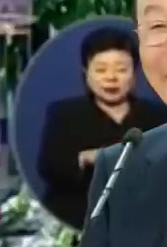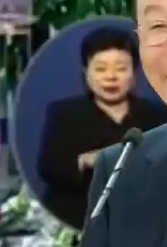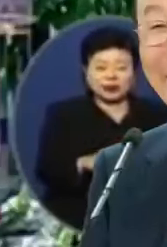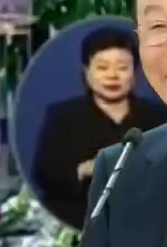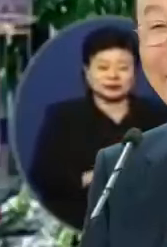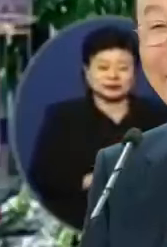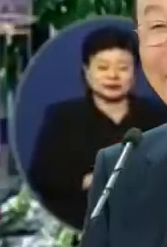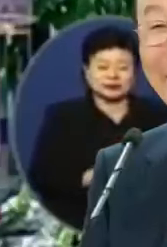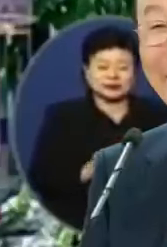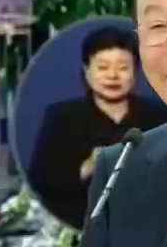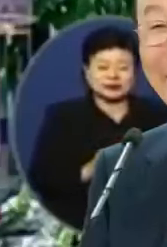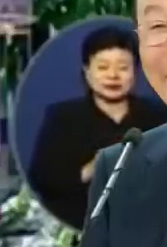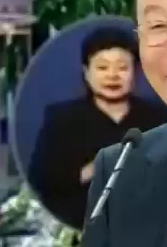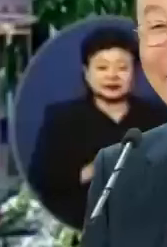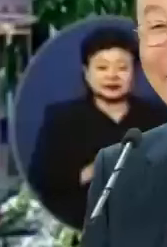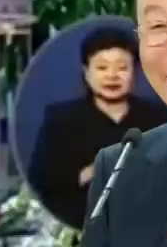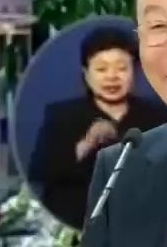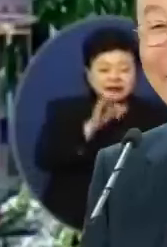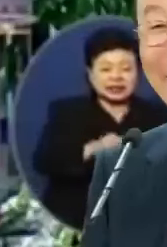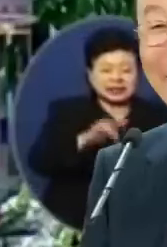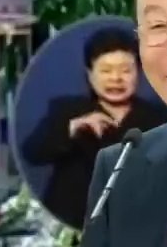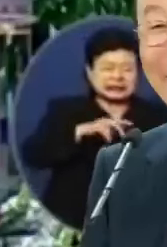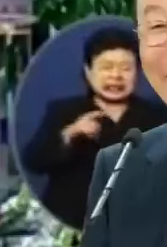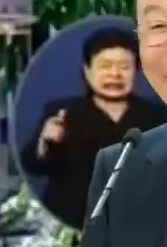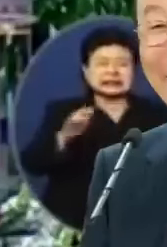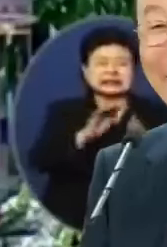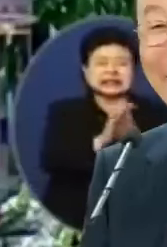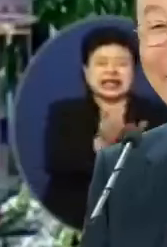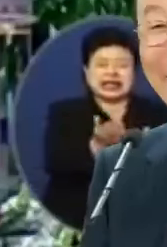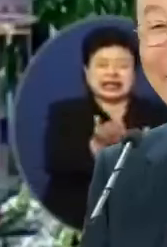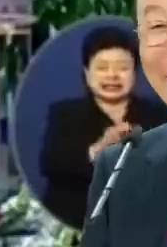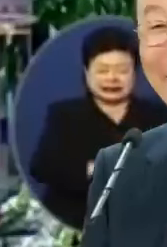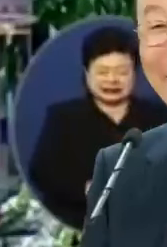동시에 사다 놓고 안 읽는 책으로 유명합니다.